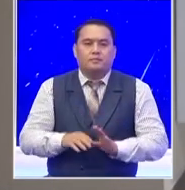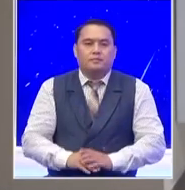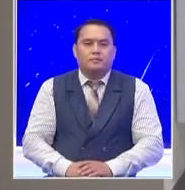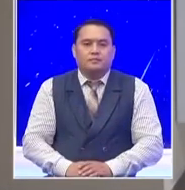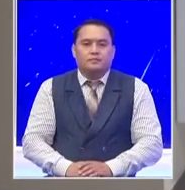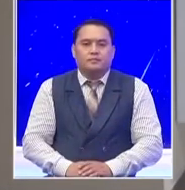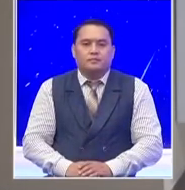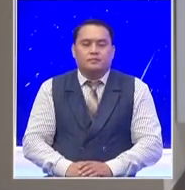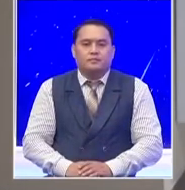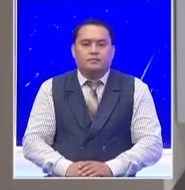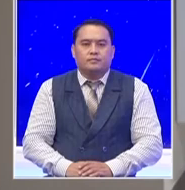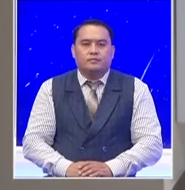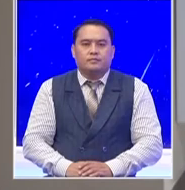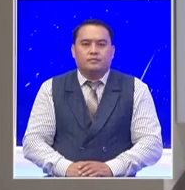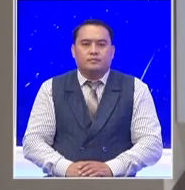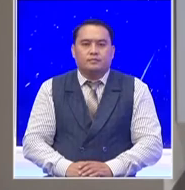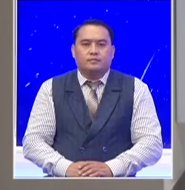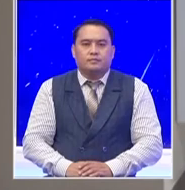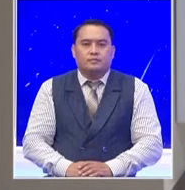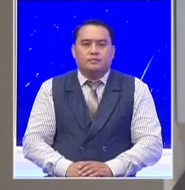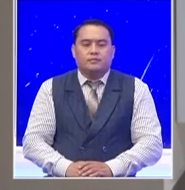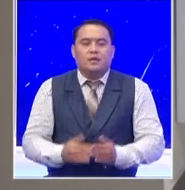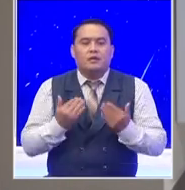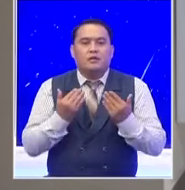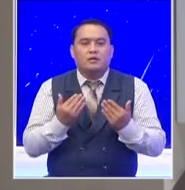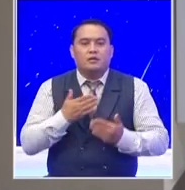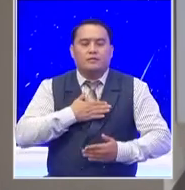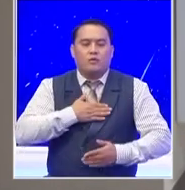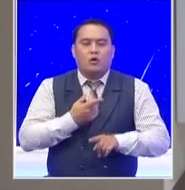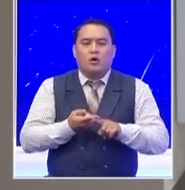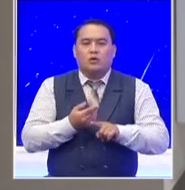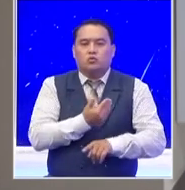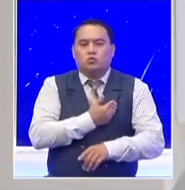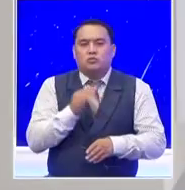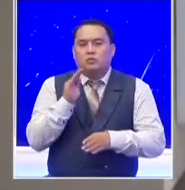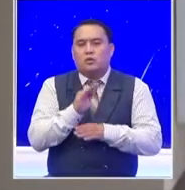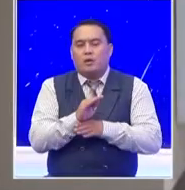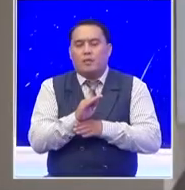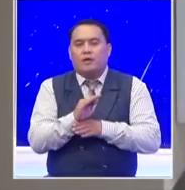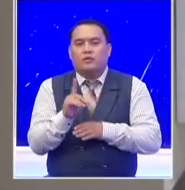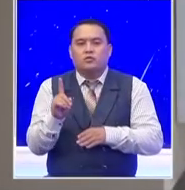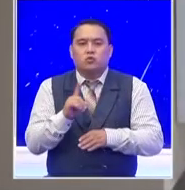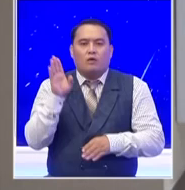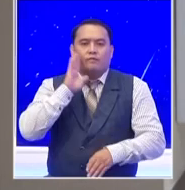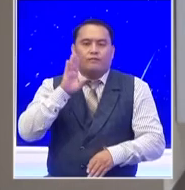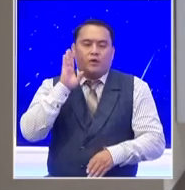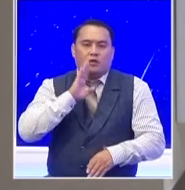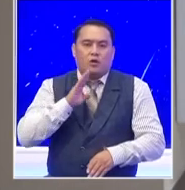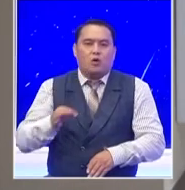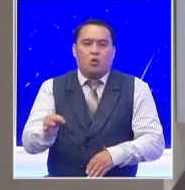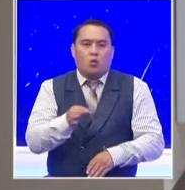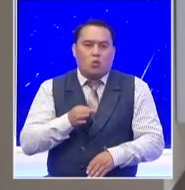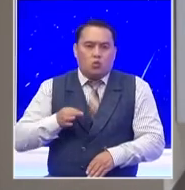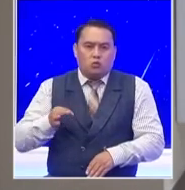целях предотвращения чрезвычайных ситуаций. И также в этом году на основных водоемах области,